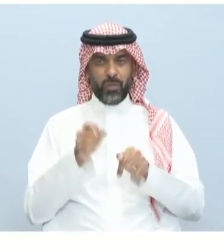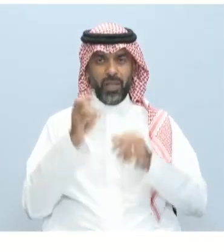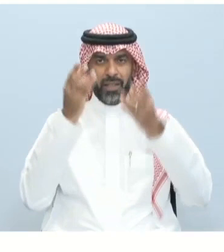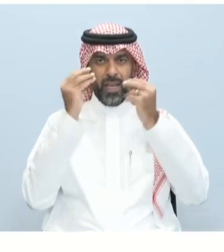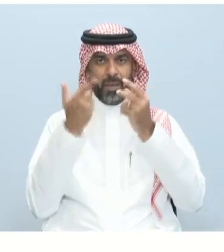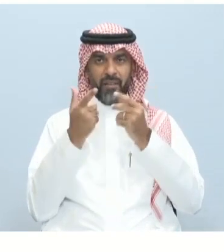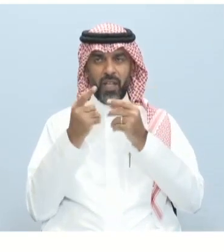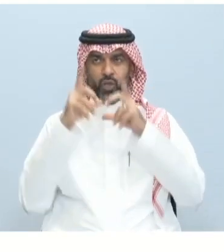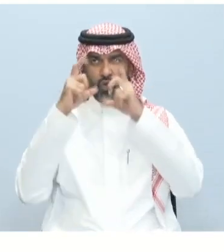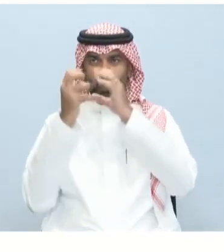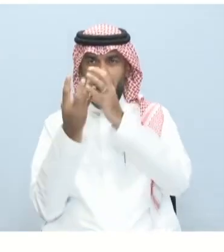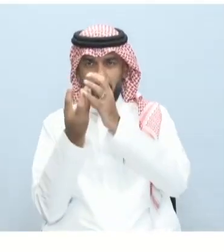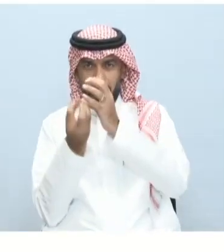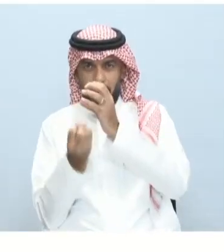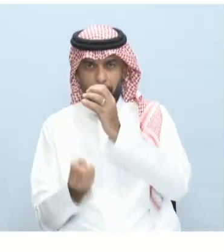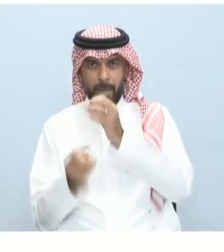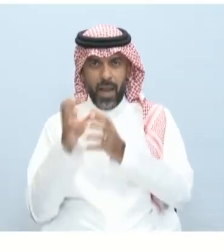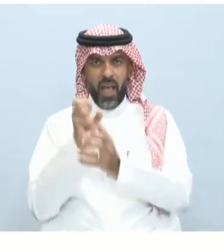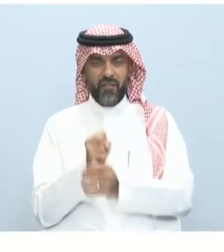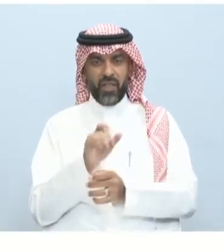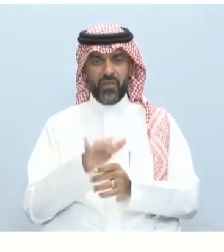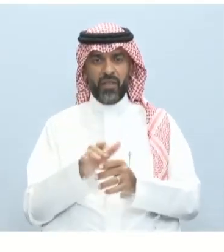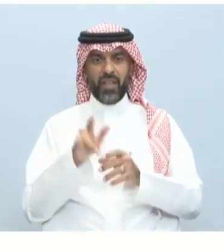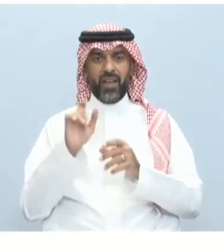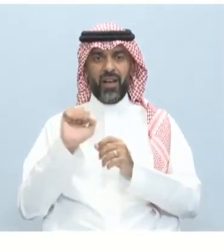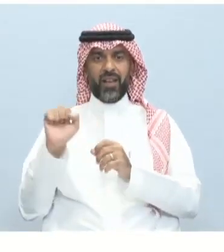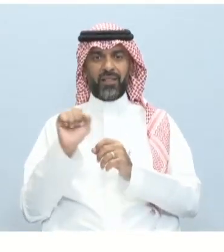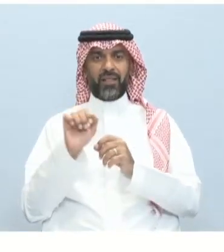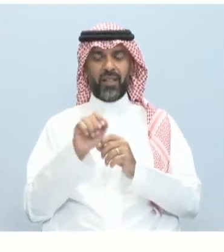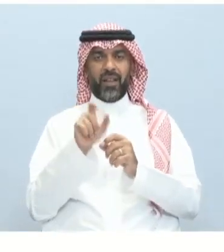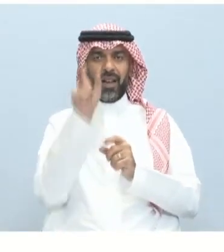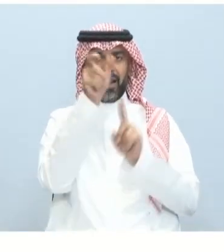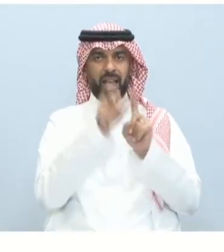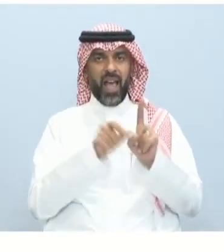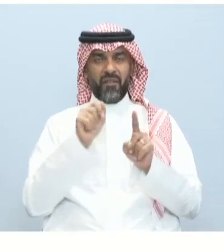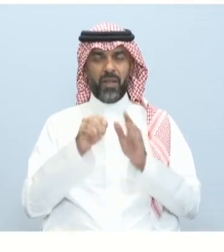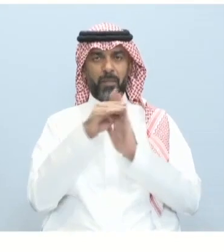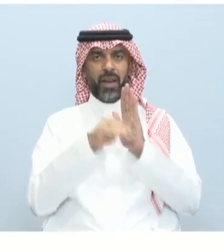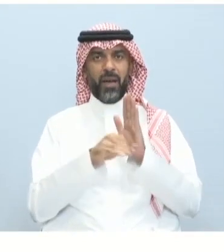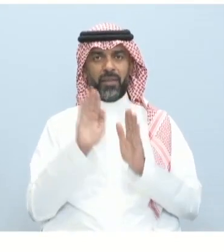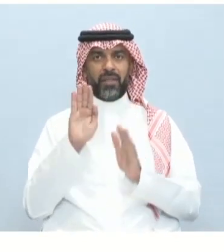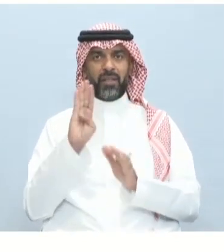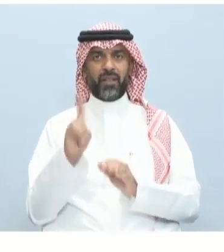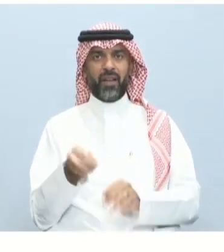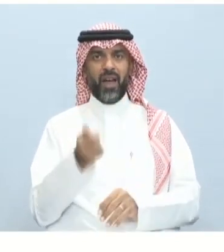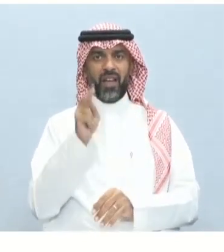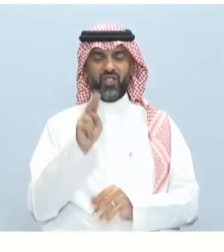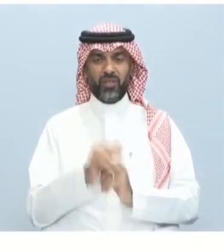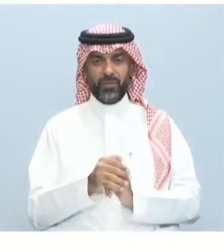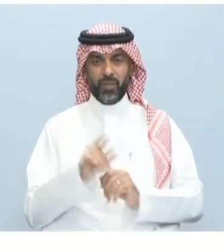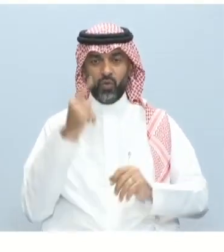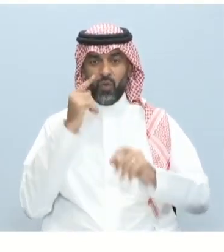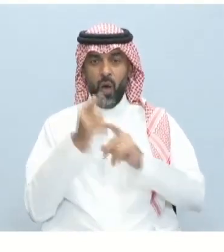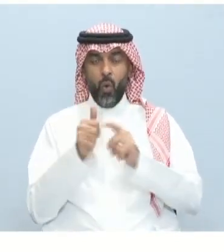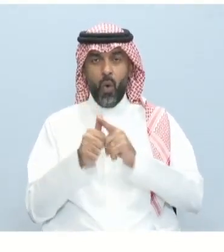تحميل الصور كمظاهر للكائن في برنامج سكراتش. أولاً سنقوم بالبحث عن صور طائرات وسيارات وحفظها في